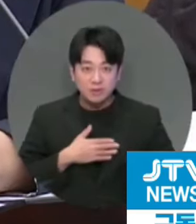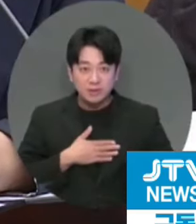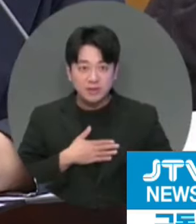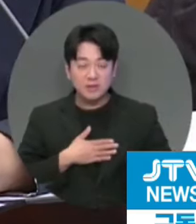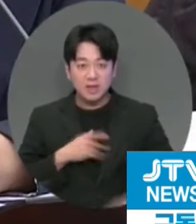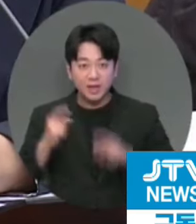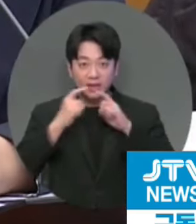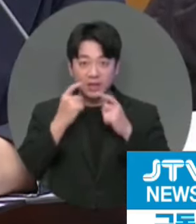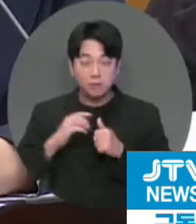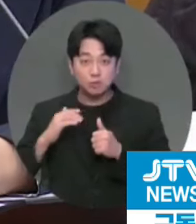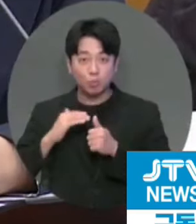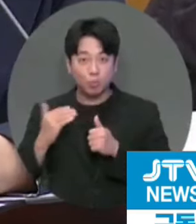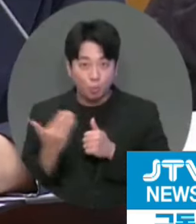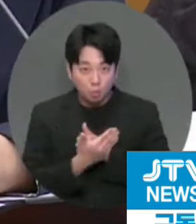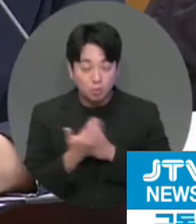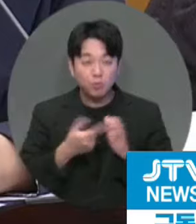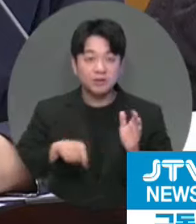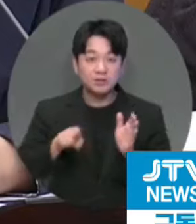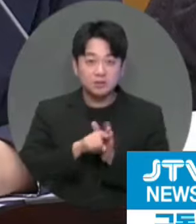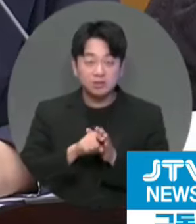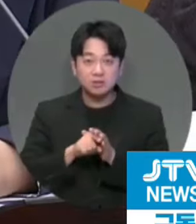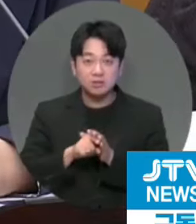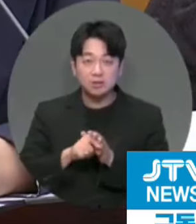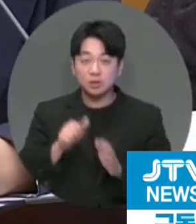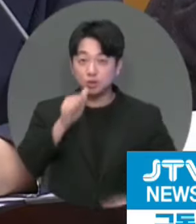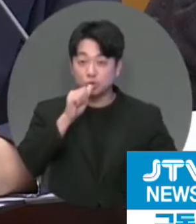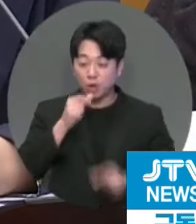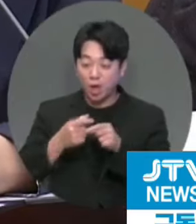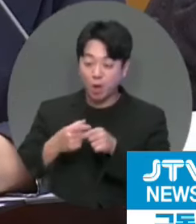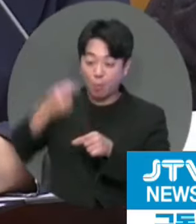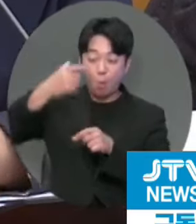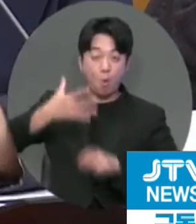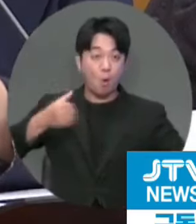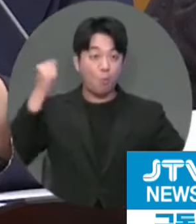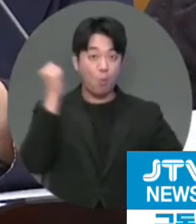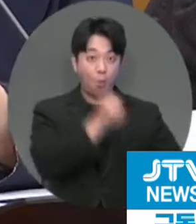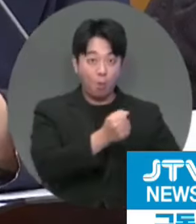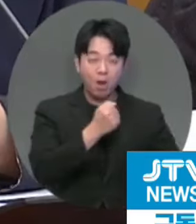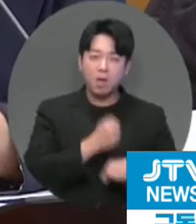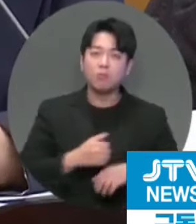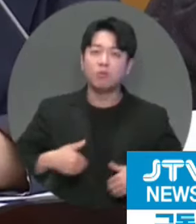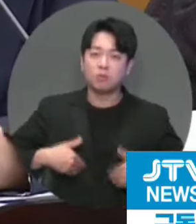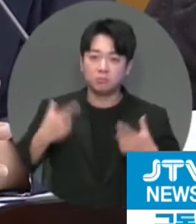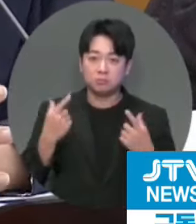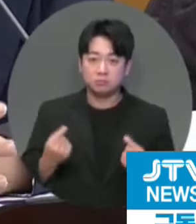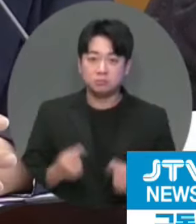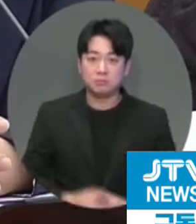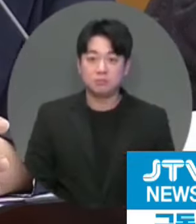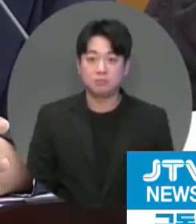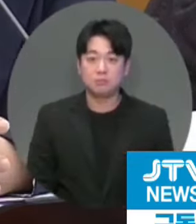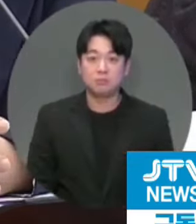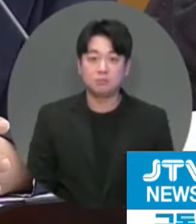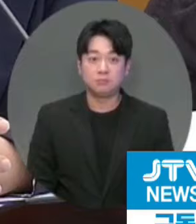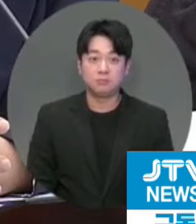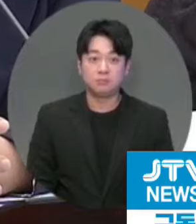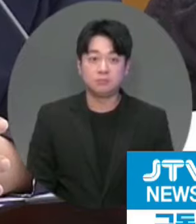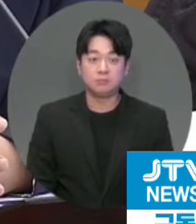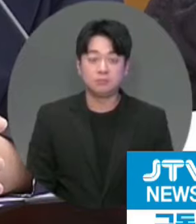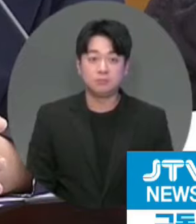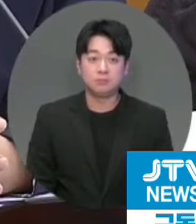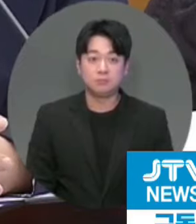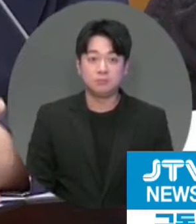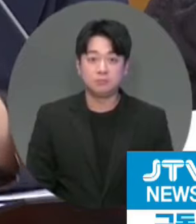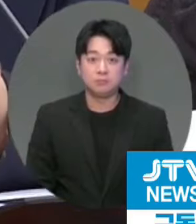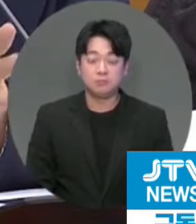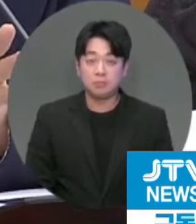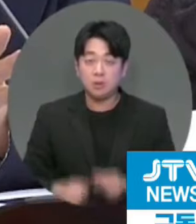있도록 3단봉은 지급이 되었으면 합니다. 3단봉이요? 예. 3단봉은 일반인들도 가질 수 있는 거 아닙니까? 예,